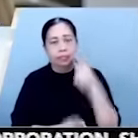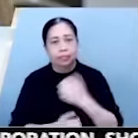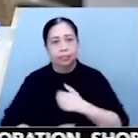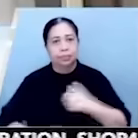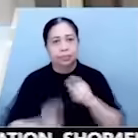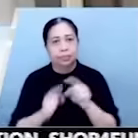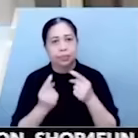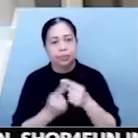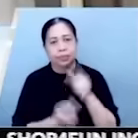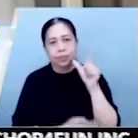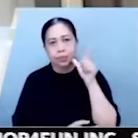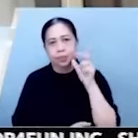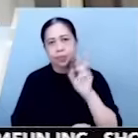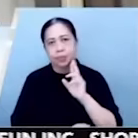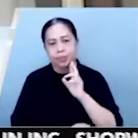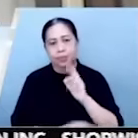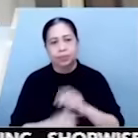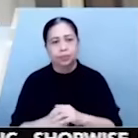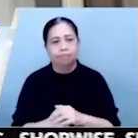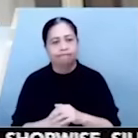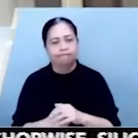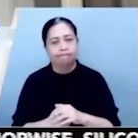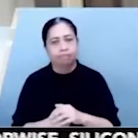Lilibet Razonable. We all know how